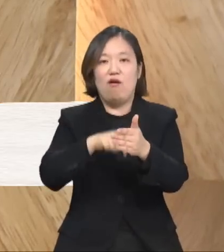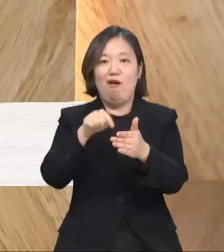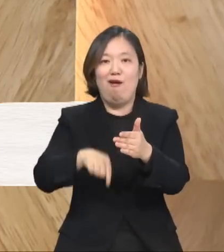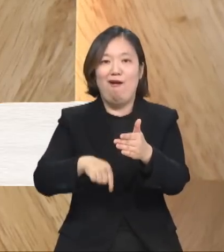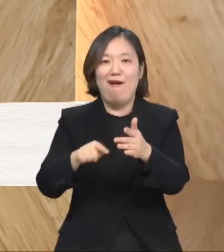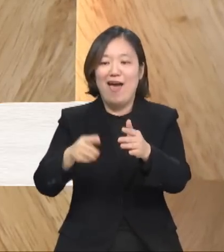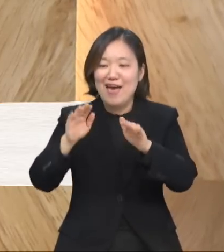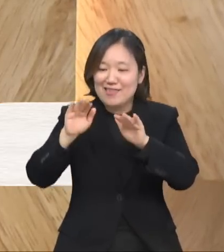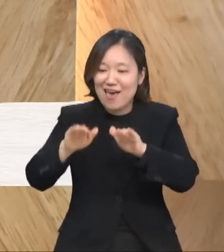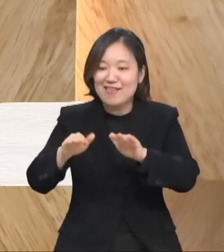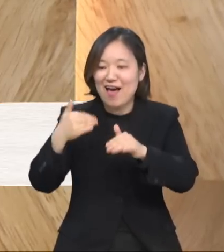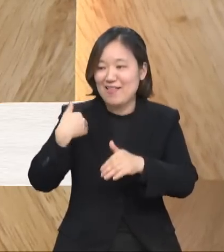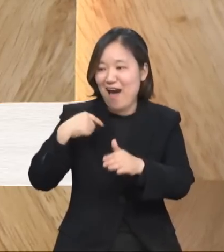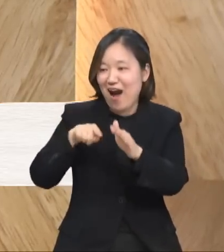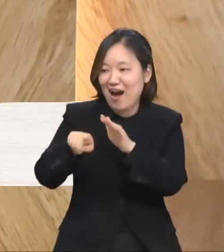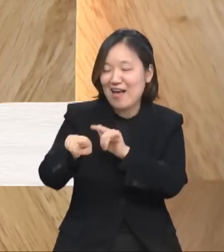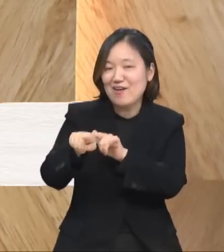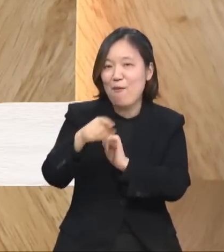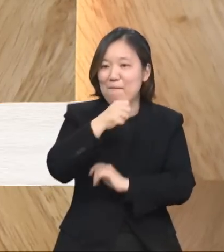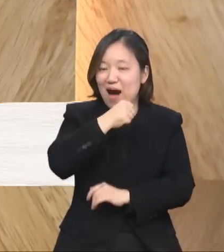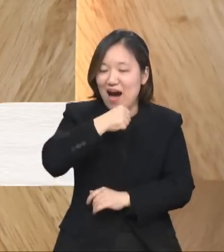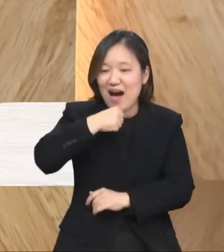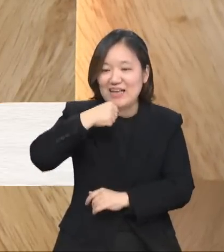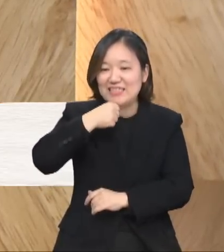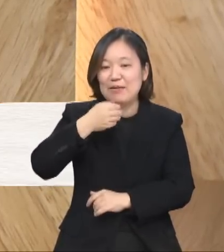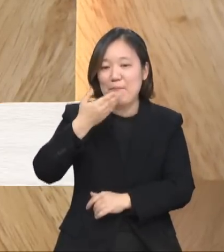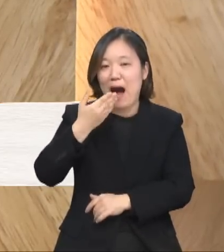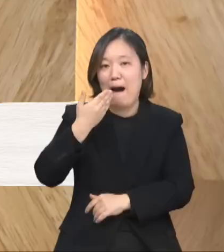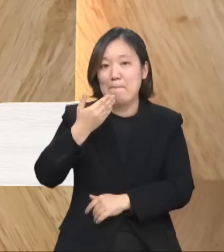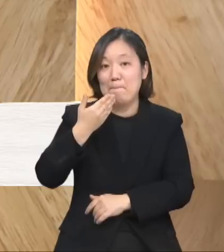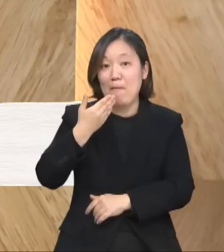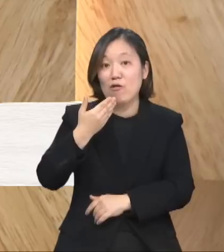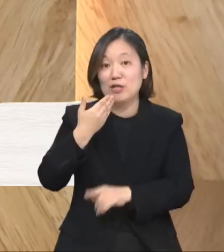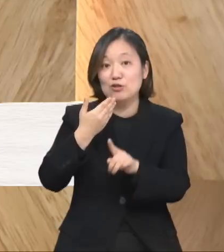그분의 천도가 잘 되었다는 뜻일까요